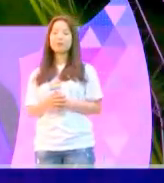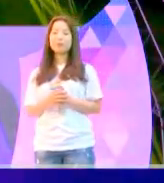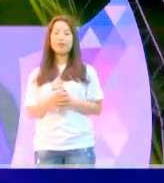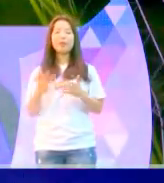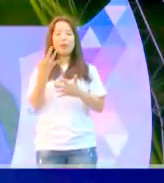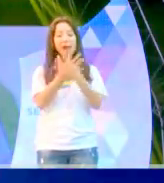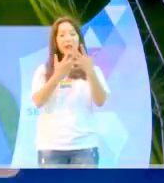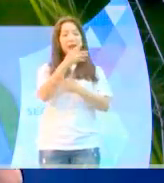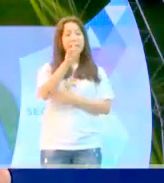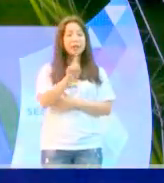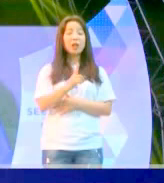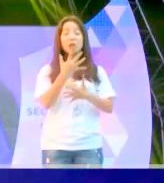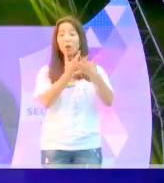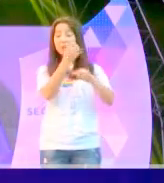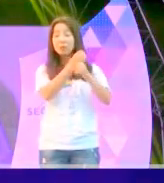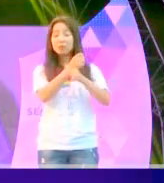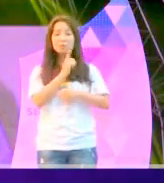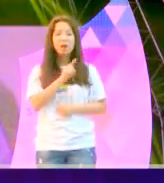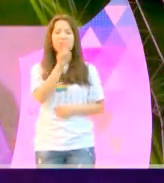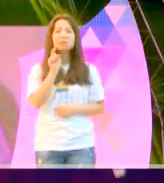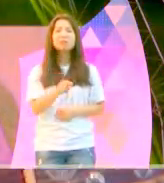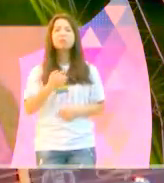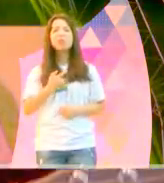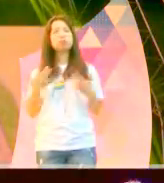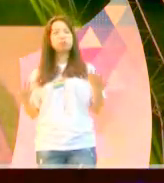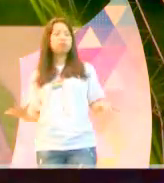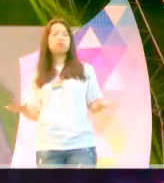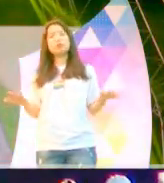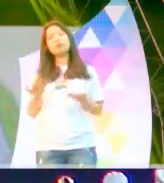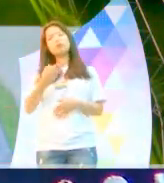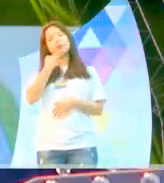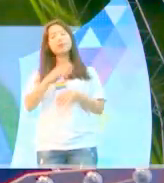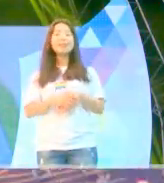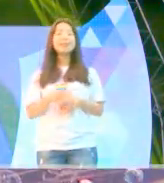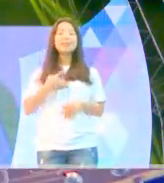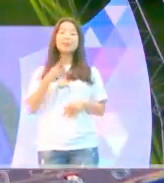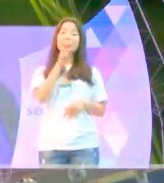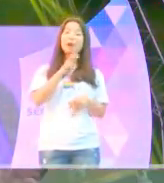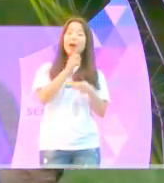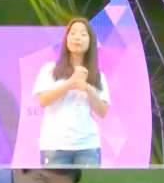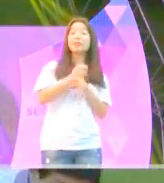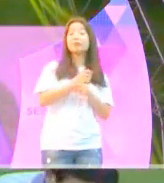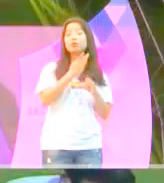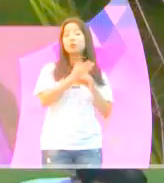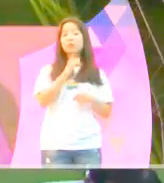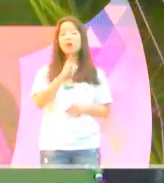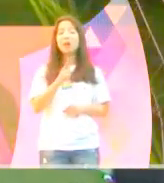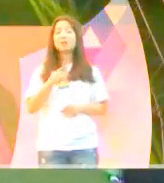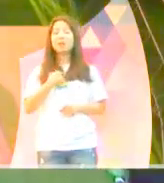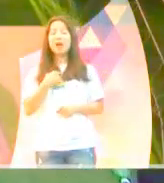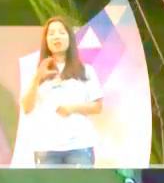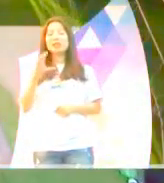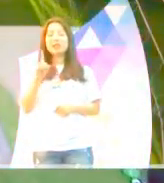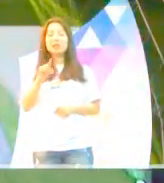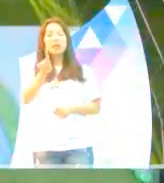나 애매한 게 영화 한다 하기에 내가 뭐 하고 있는 게 있나 음악 한다 하기엔 사실 앨범 한